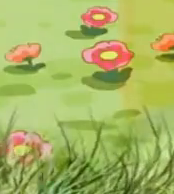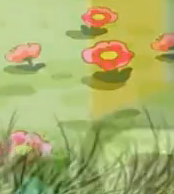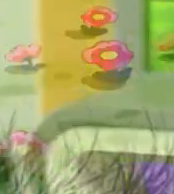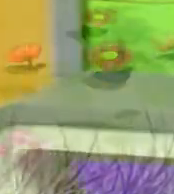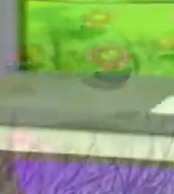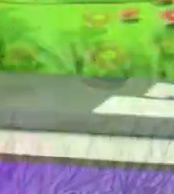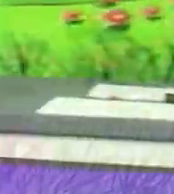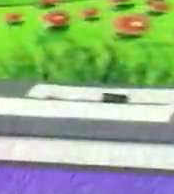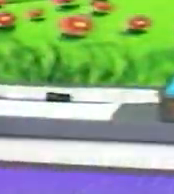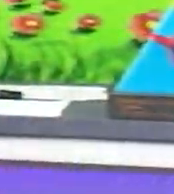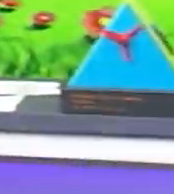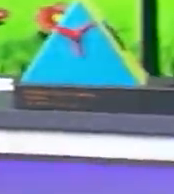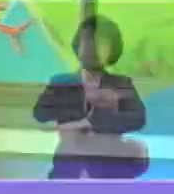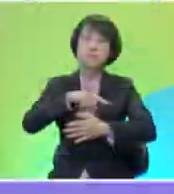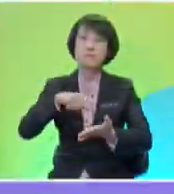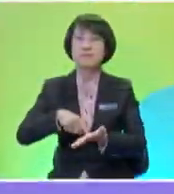Aduh, panasnya hari ni.